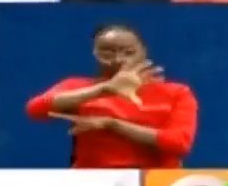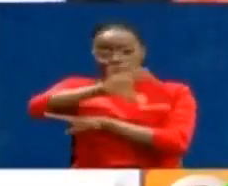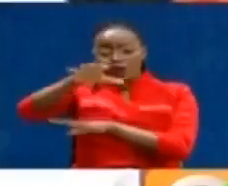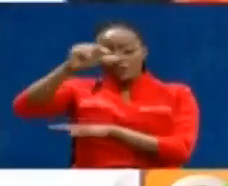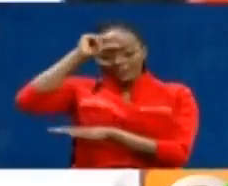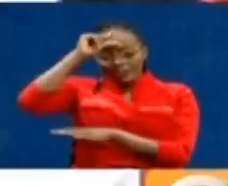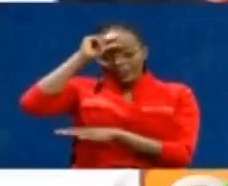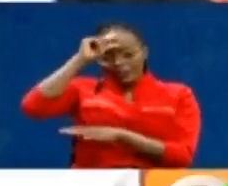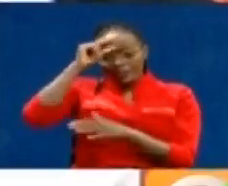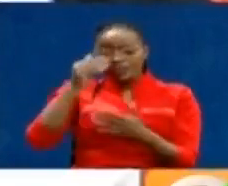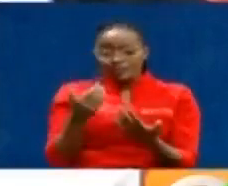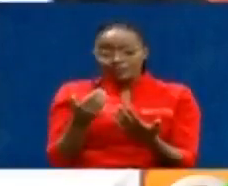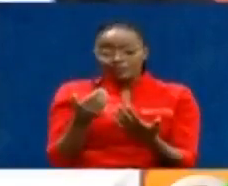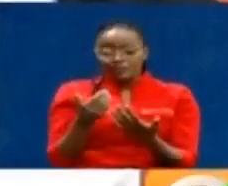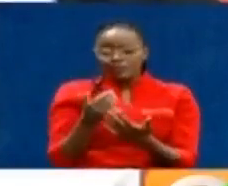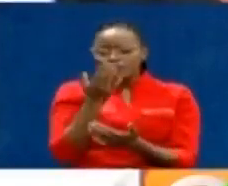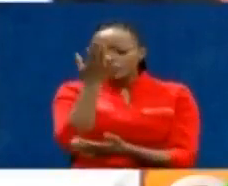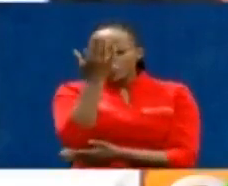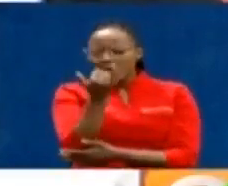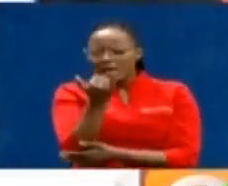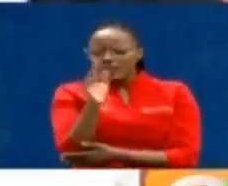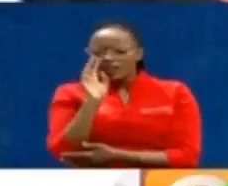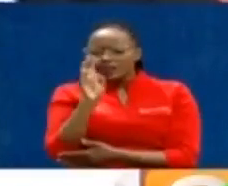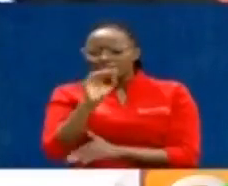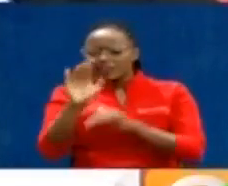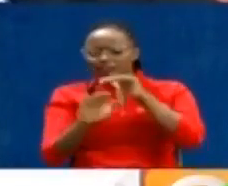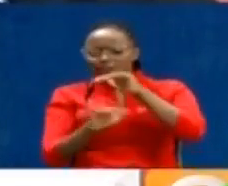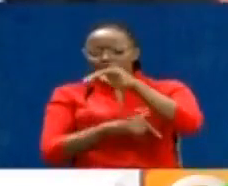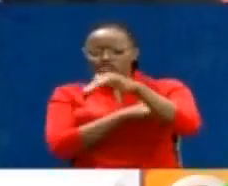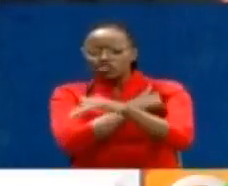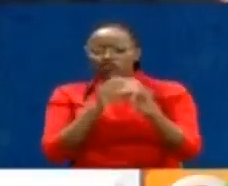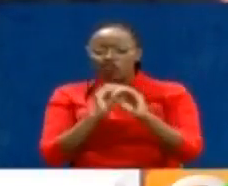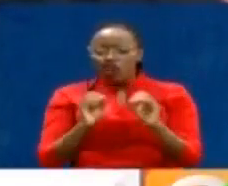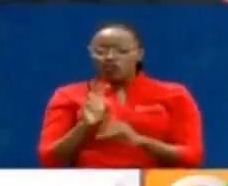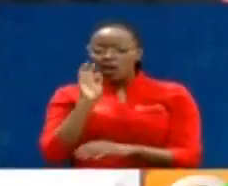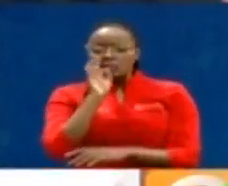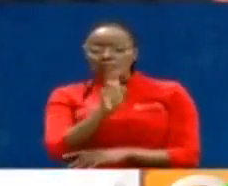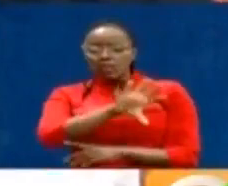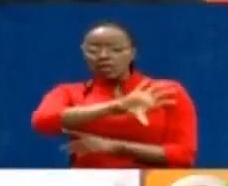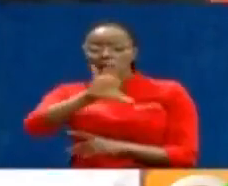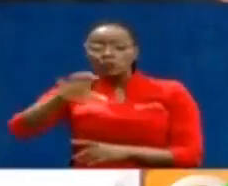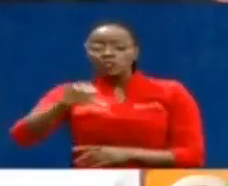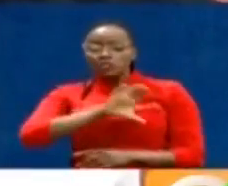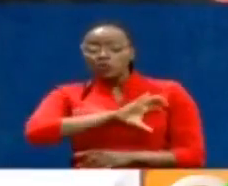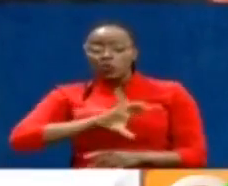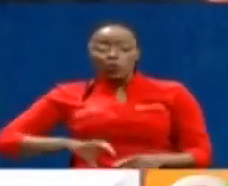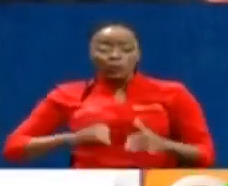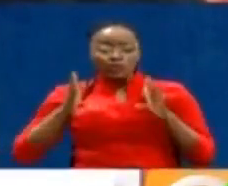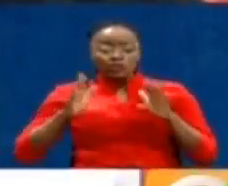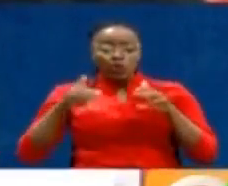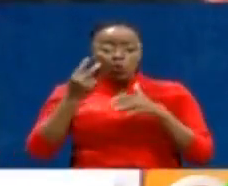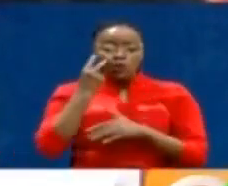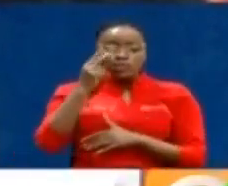kaunti, si kwa sababu ameona sub chief ama ameona county commissioner ama